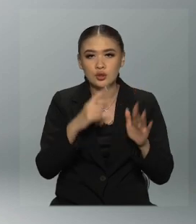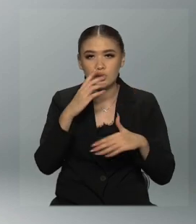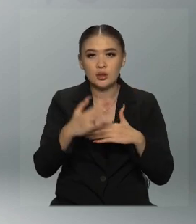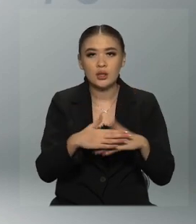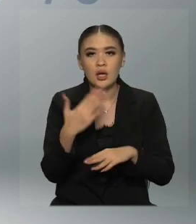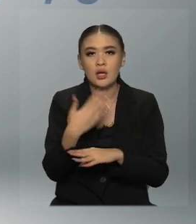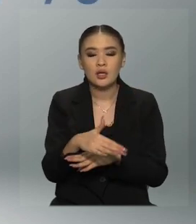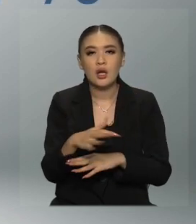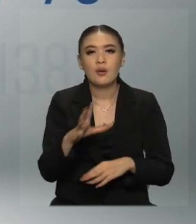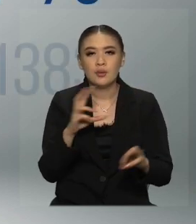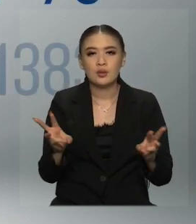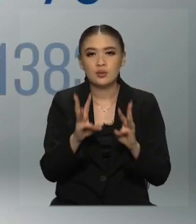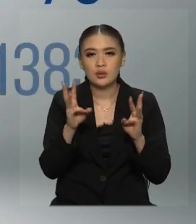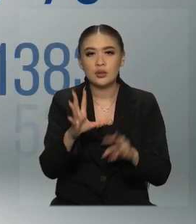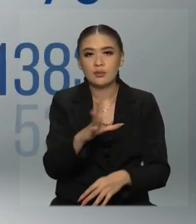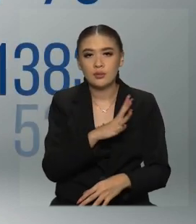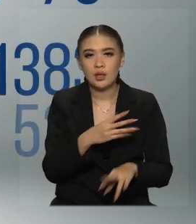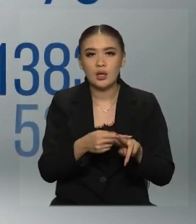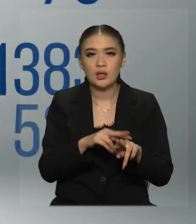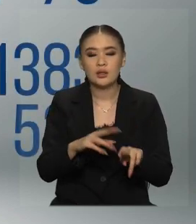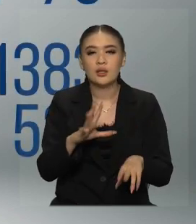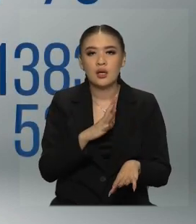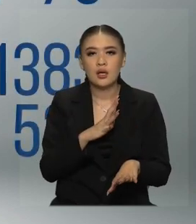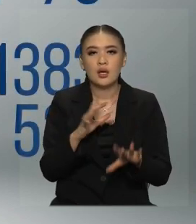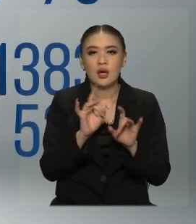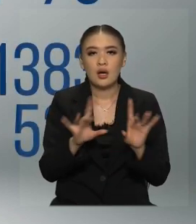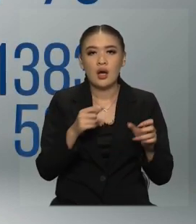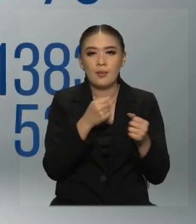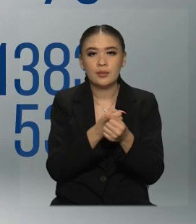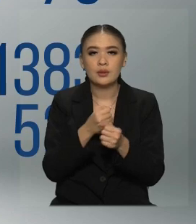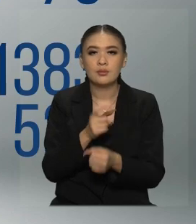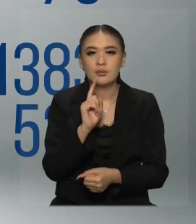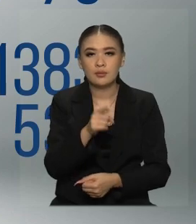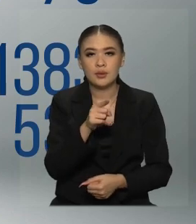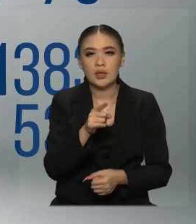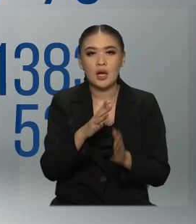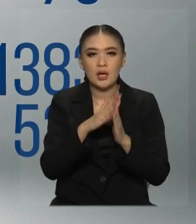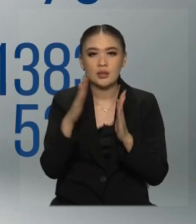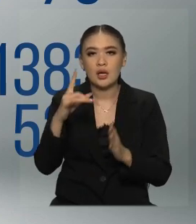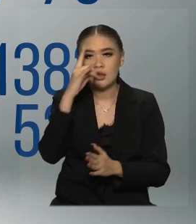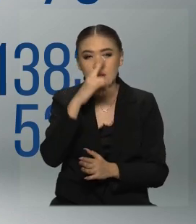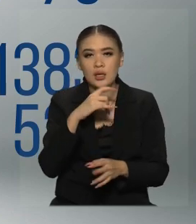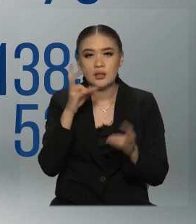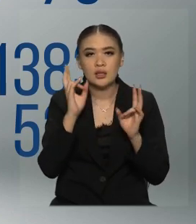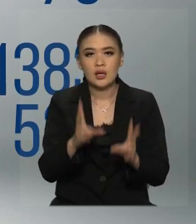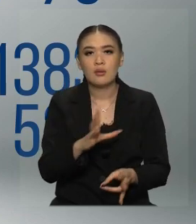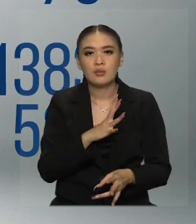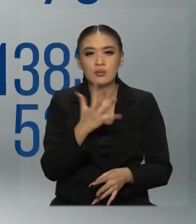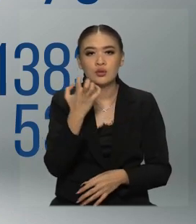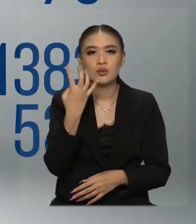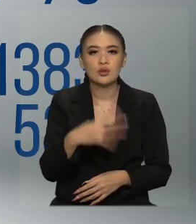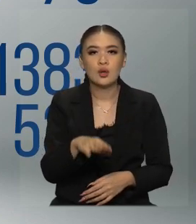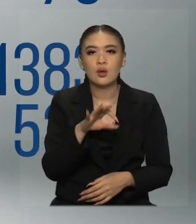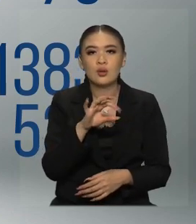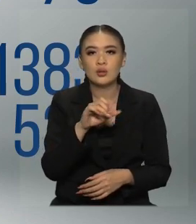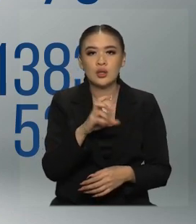және орман өрті тұтанған. Айтып келмейтін осындай апаттардан 1000-нан астам қазақстандық зардап шегіп, 540